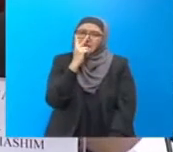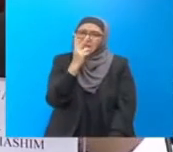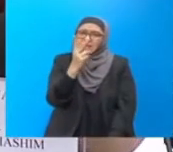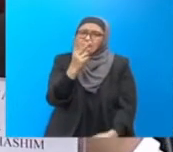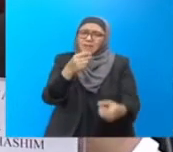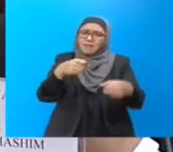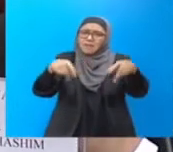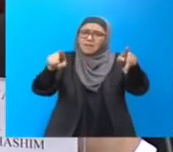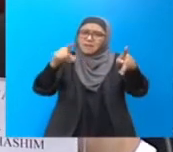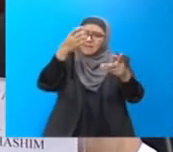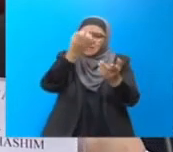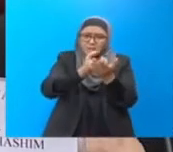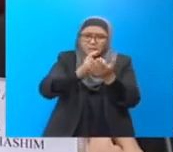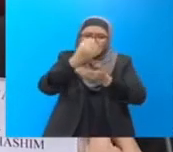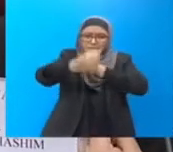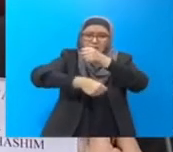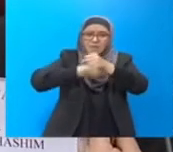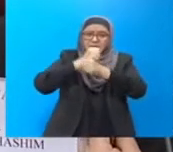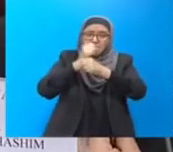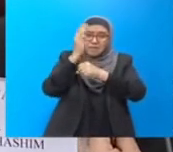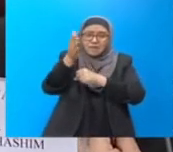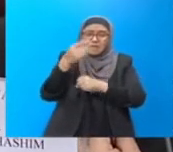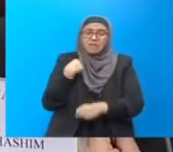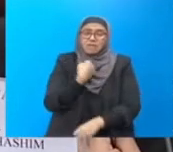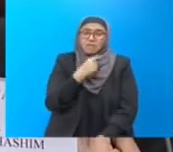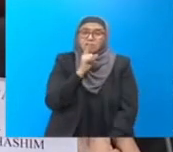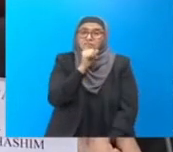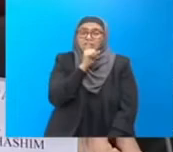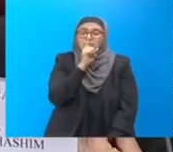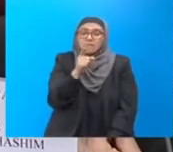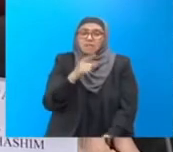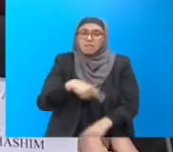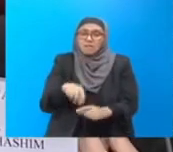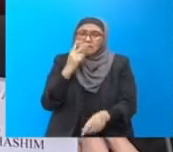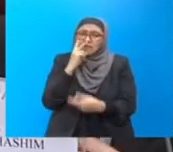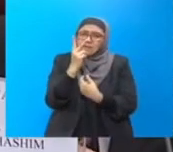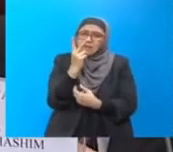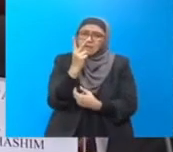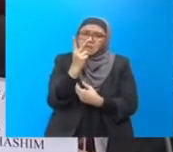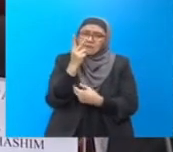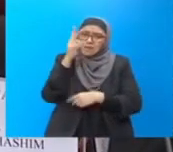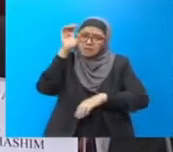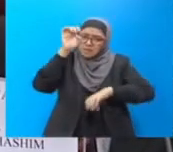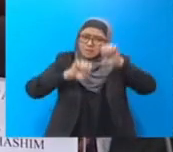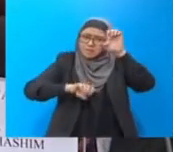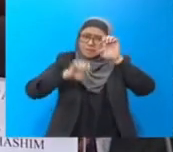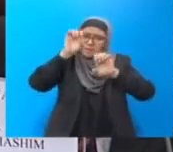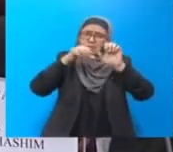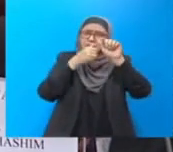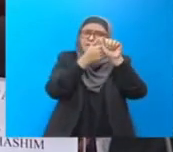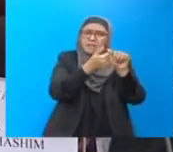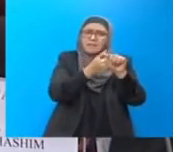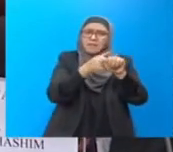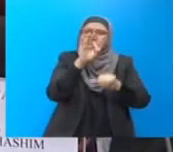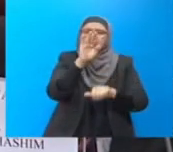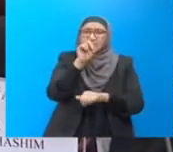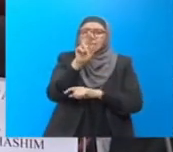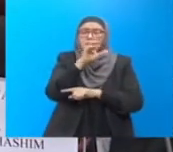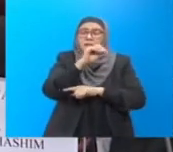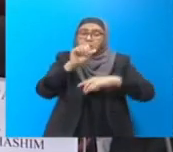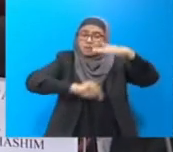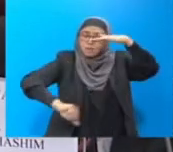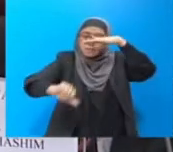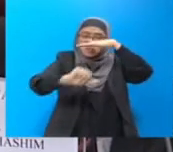bagi tahun depan kita sudah tentu menilai berdasarkan faktual ataupun asas ekonomi cukup